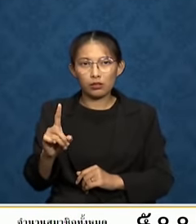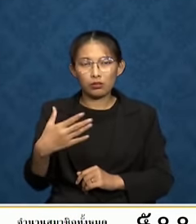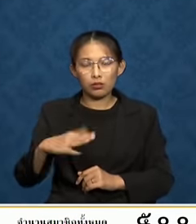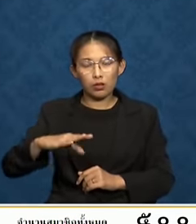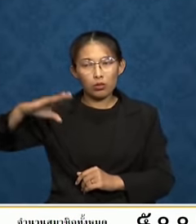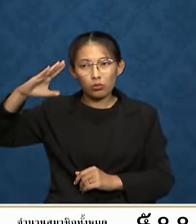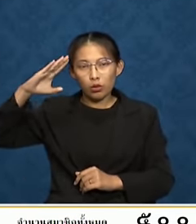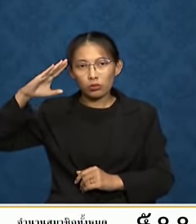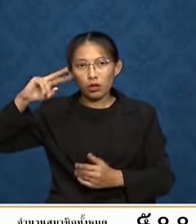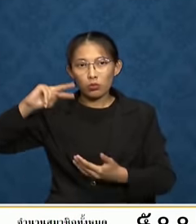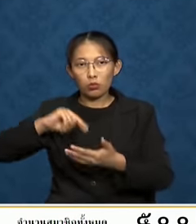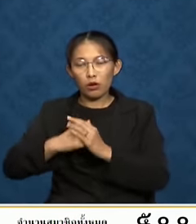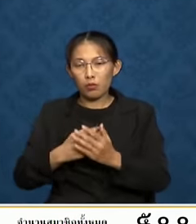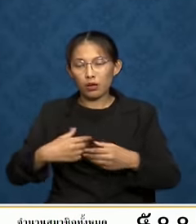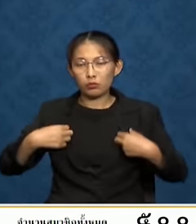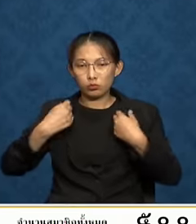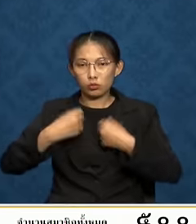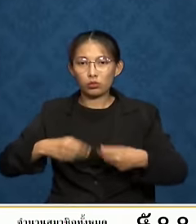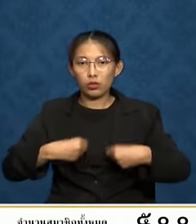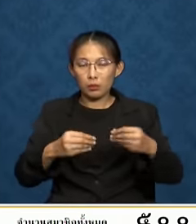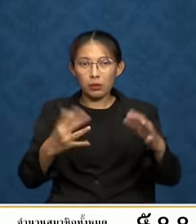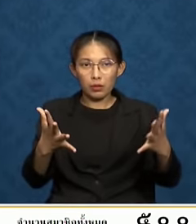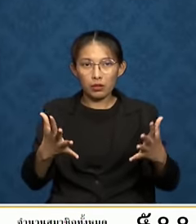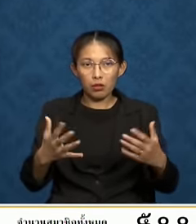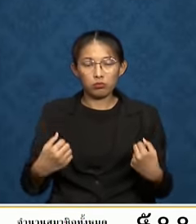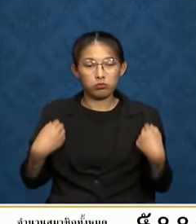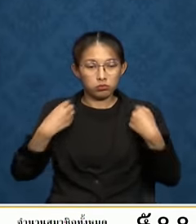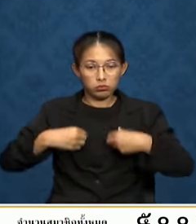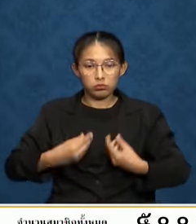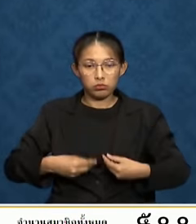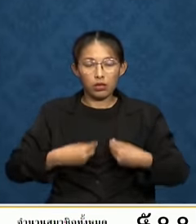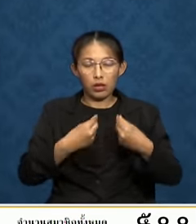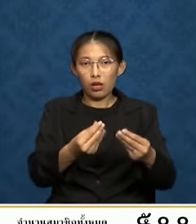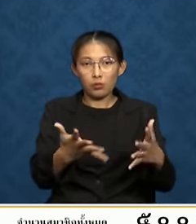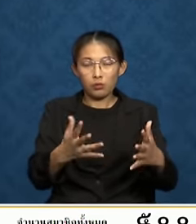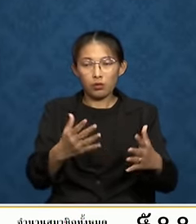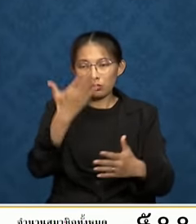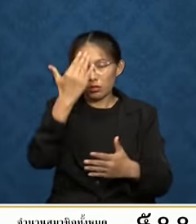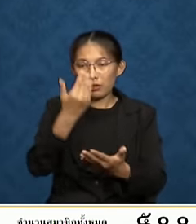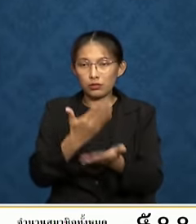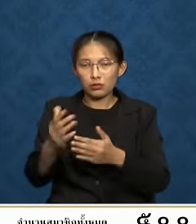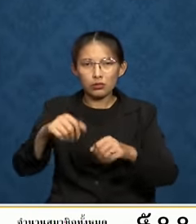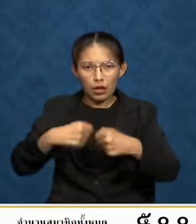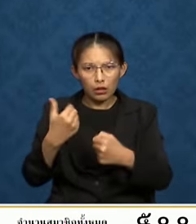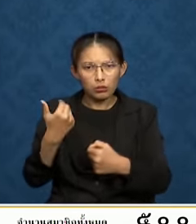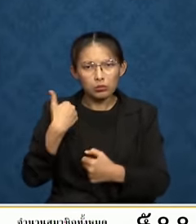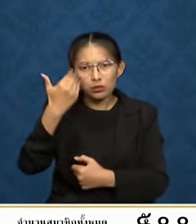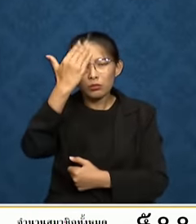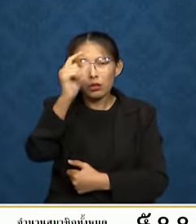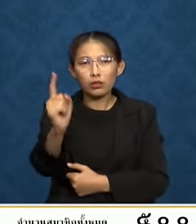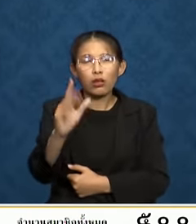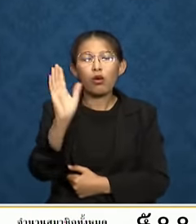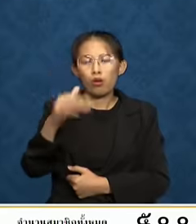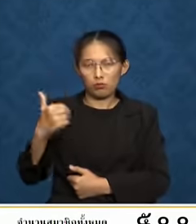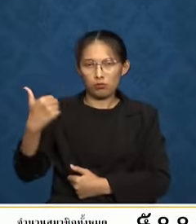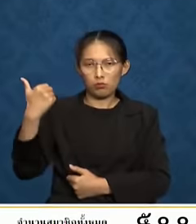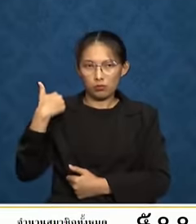ทัพไม่ได้มีชุดให้เขาหรอเสื้อผ้าไม่ให้มีให้ทหารเหรือทำไมให้เค้าไปซื้อไปหักเขาเรามี